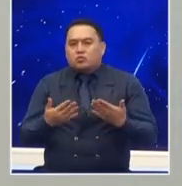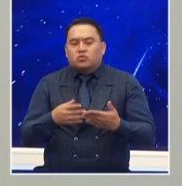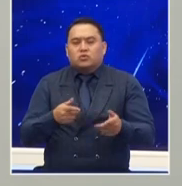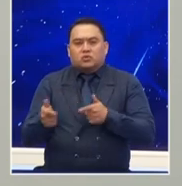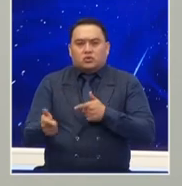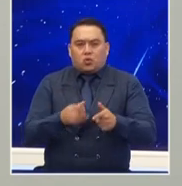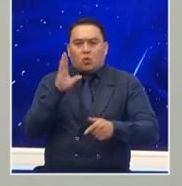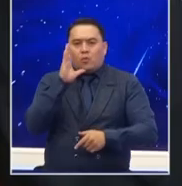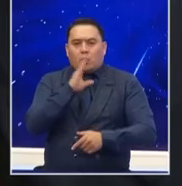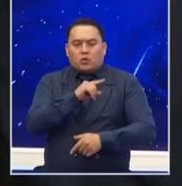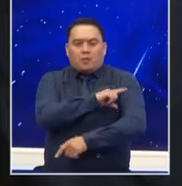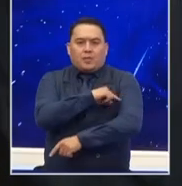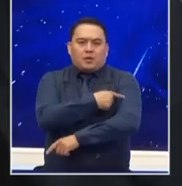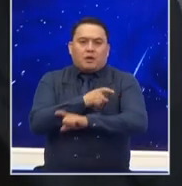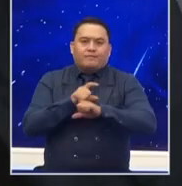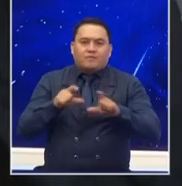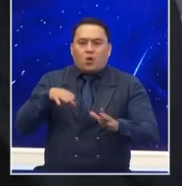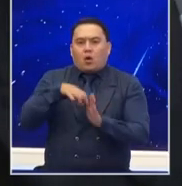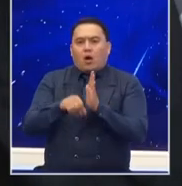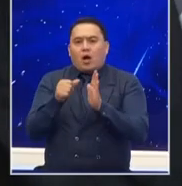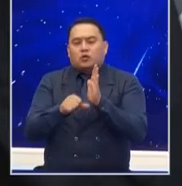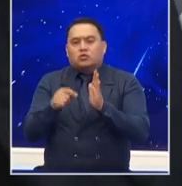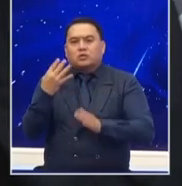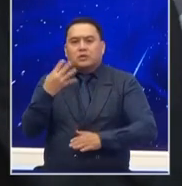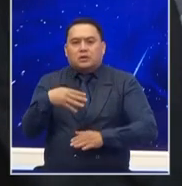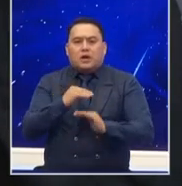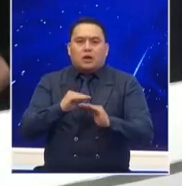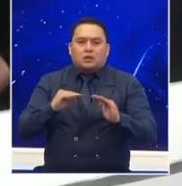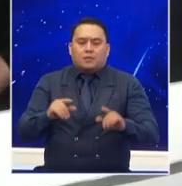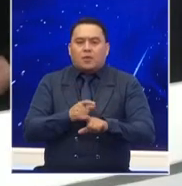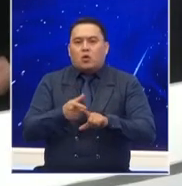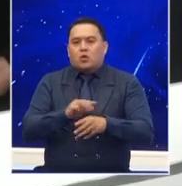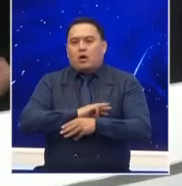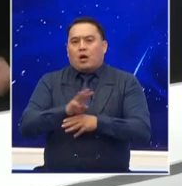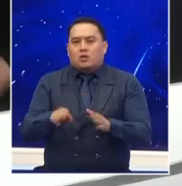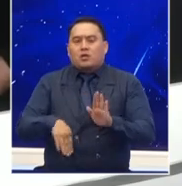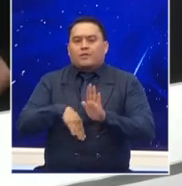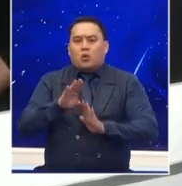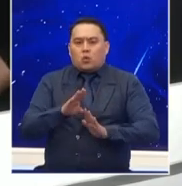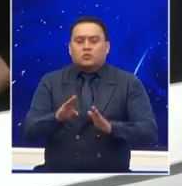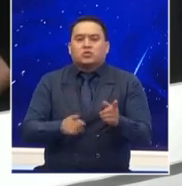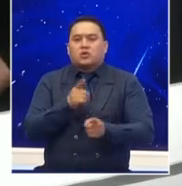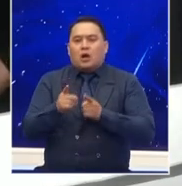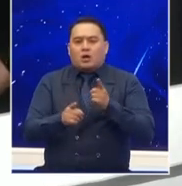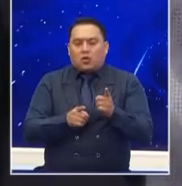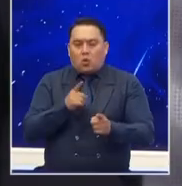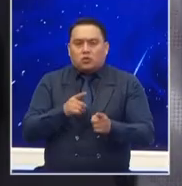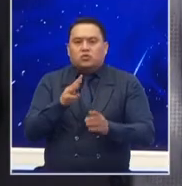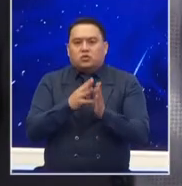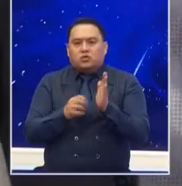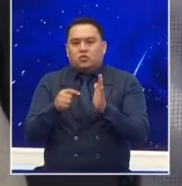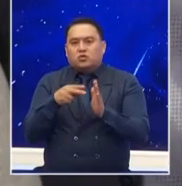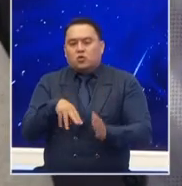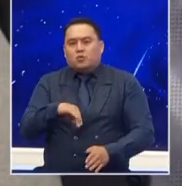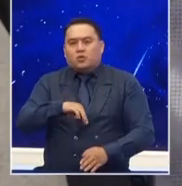Сонымен қатар, мектеп жөнделген соң сыйымдылығы 640 оқушыға дейін артты. Жалпы білім беру мекемесін қайта жаңғыртуға 750